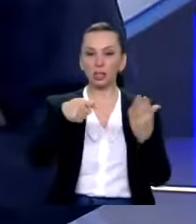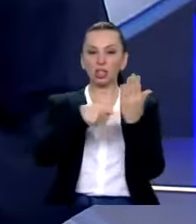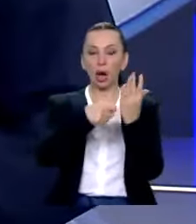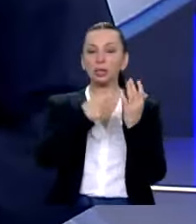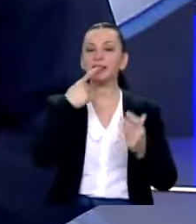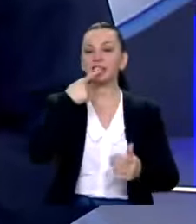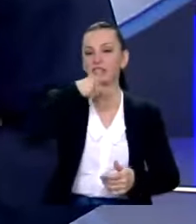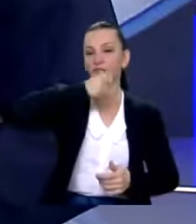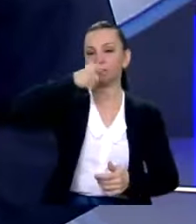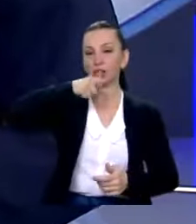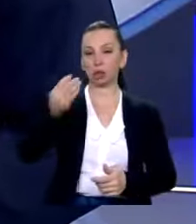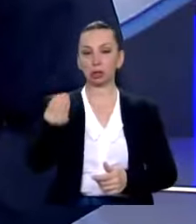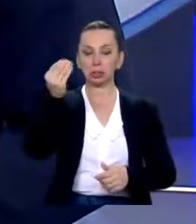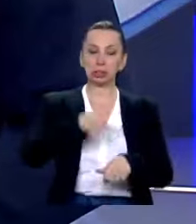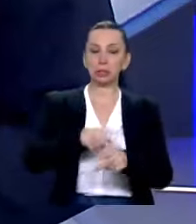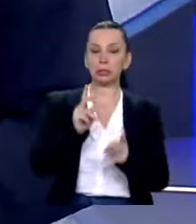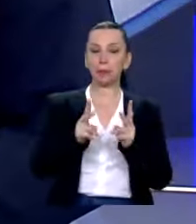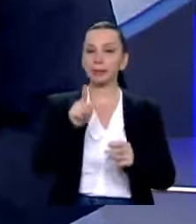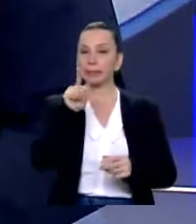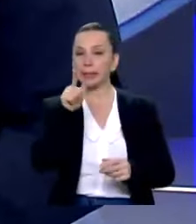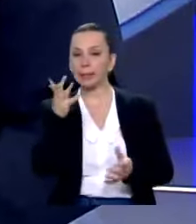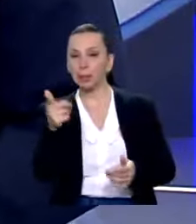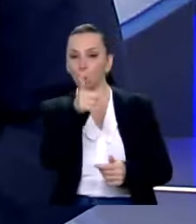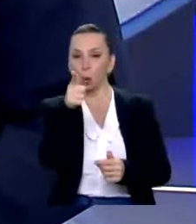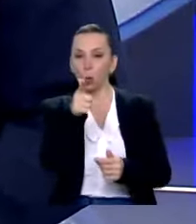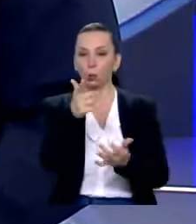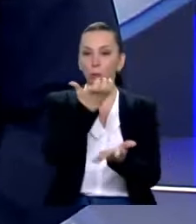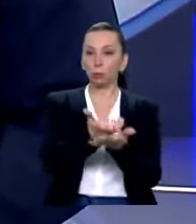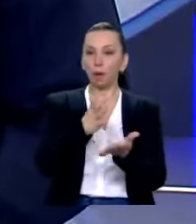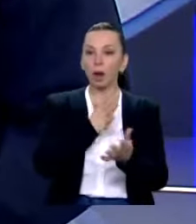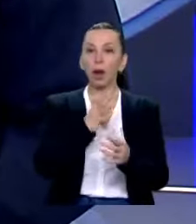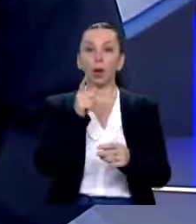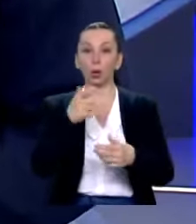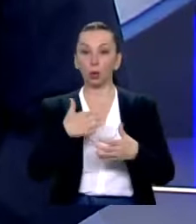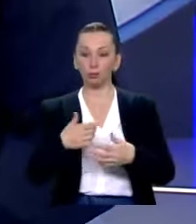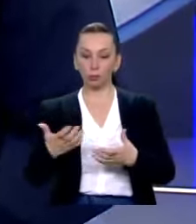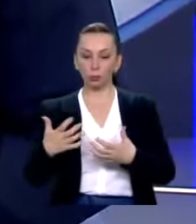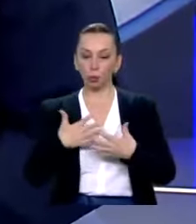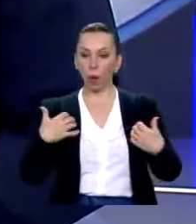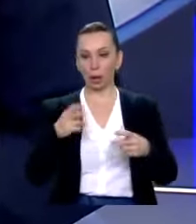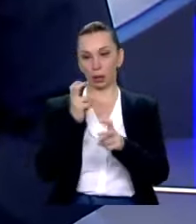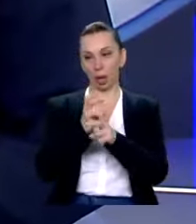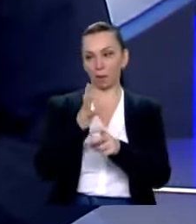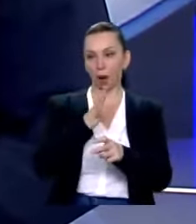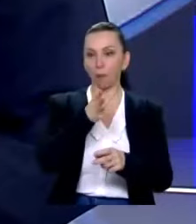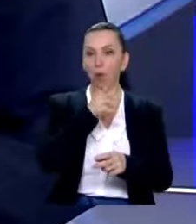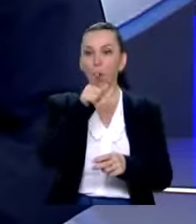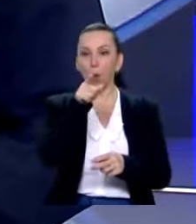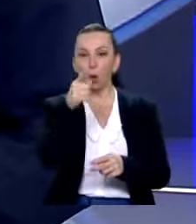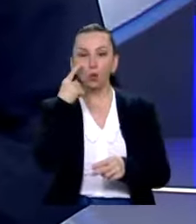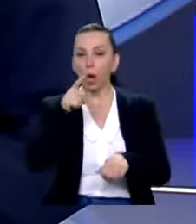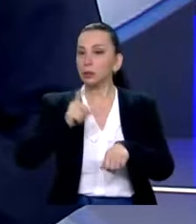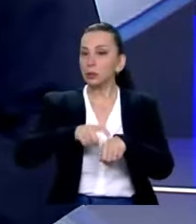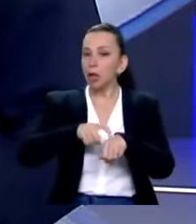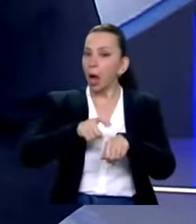fırçaları eklendi o listeye. Zaman zaman ses ve görüntü kaydı yapıp güvenlik riski oluşturdukları da biliniyor. Peki bu cihazların birer